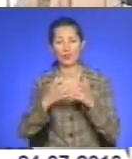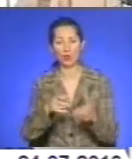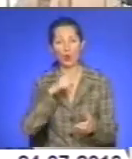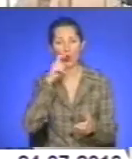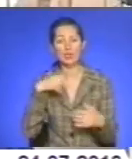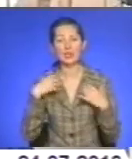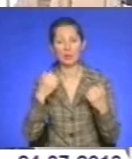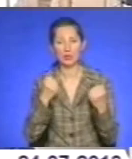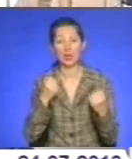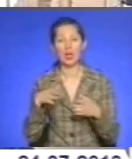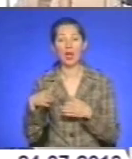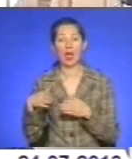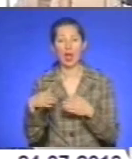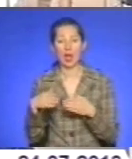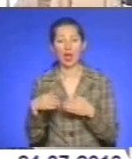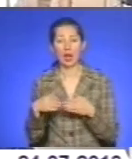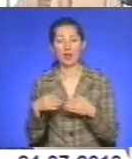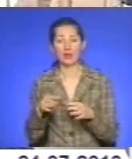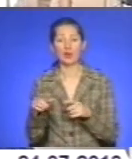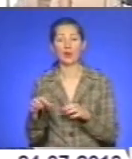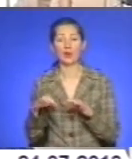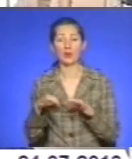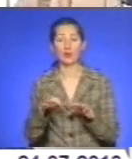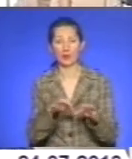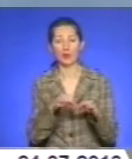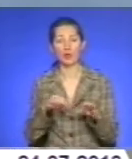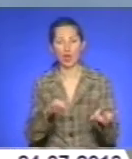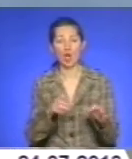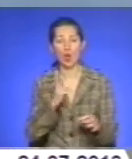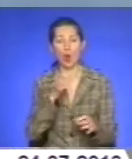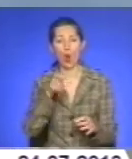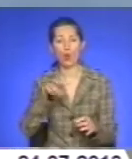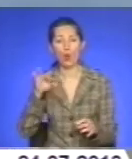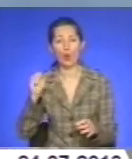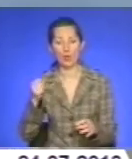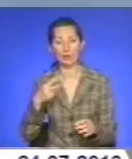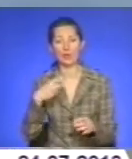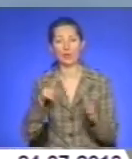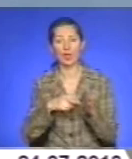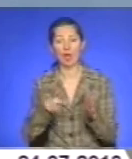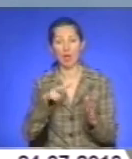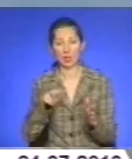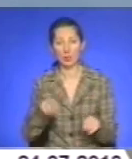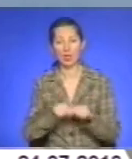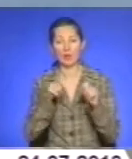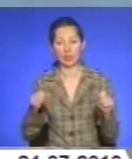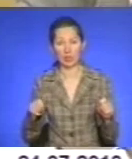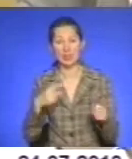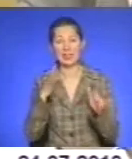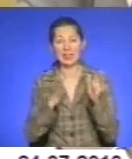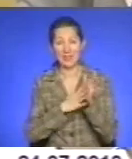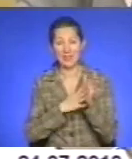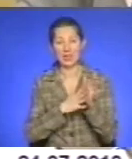Українські спортсмени вирушають до Колумбії, де 25 липня у місті Сантьяго-де-Калі урочисто відкриються 9-ті всесвітні ігри